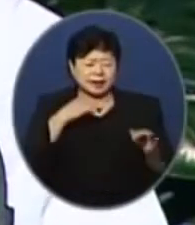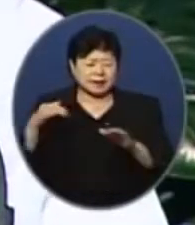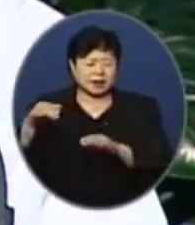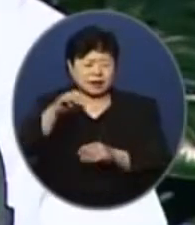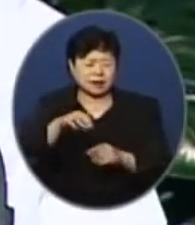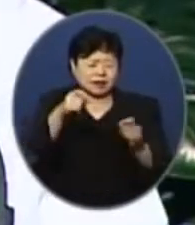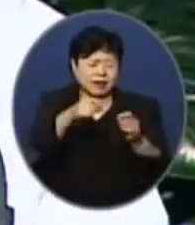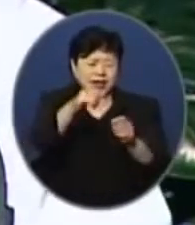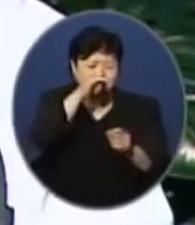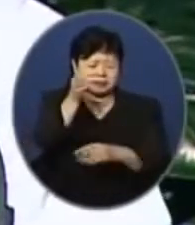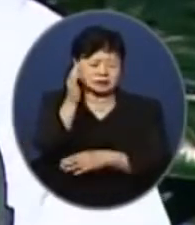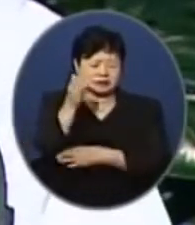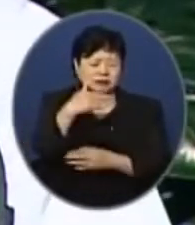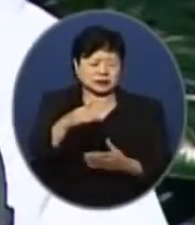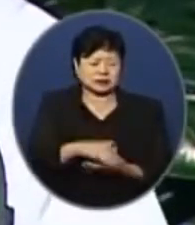지역입니다.